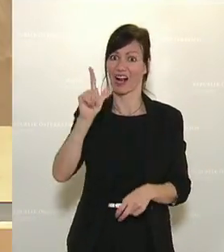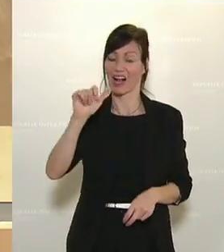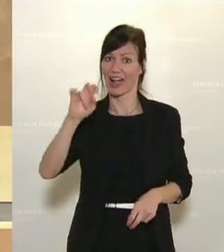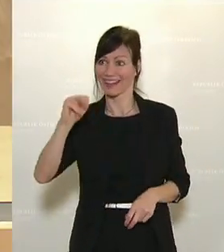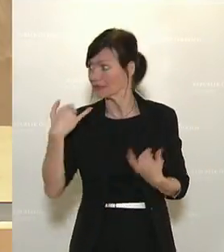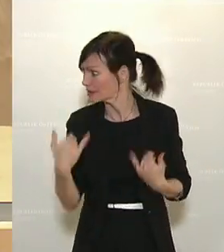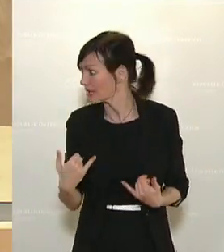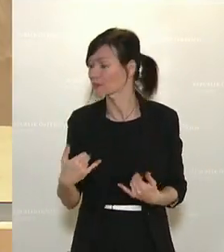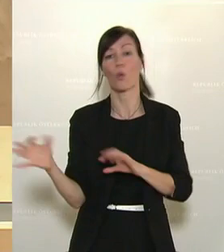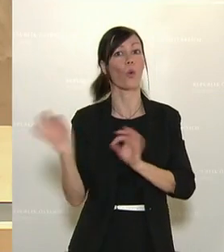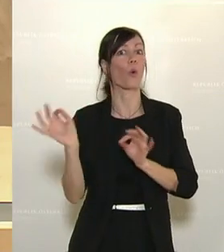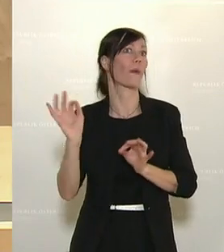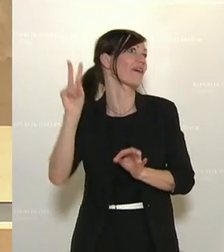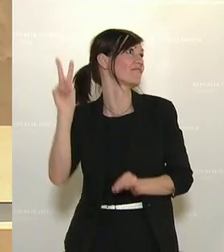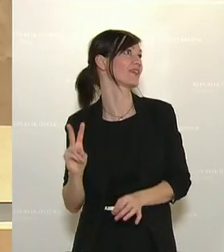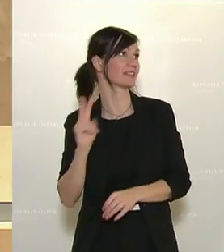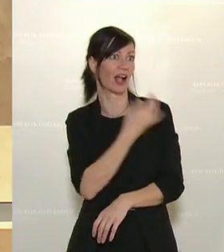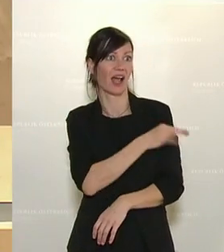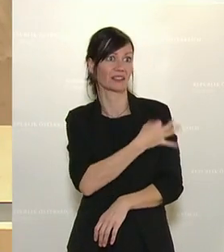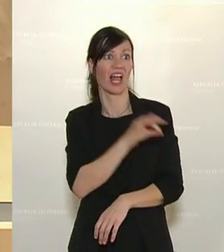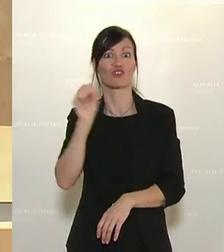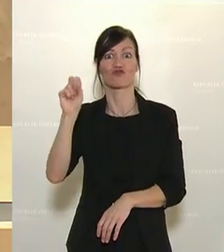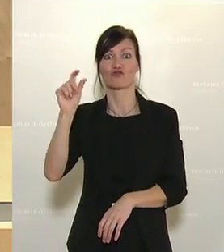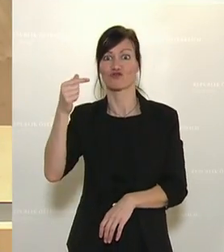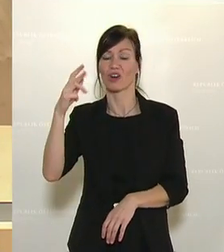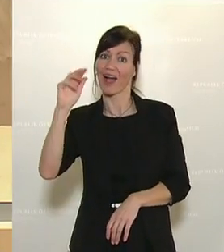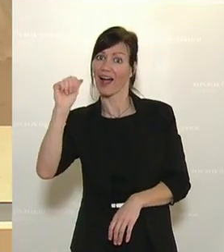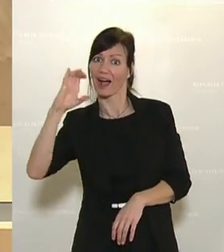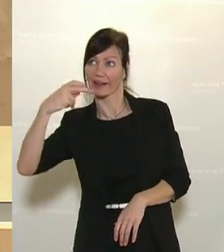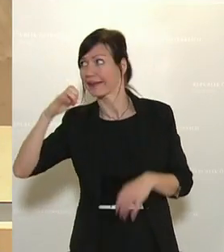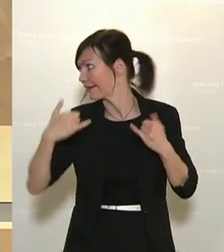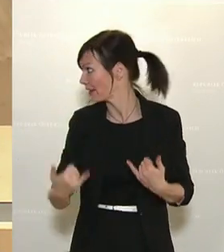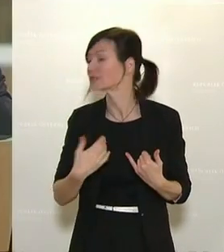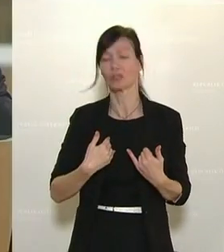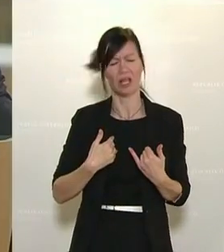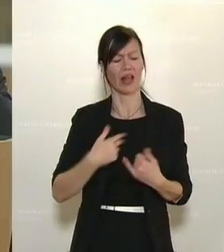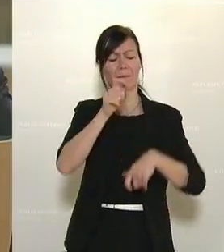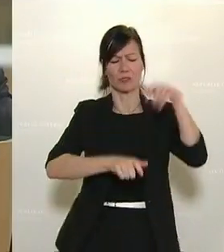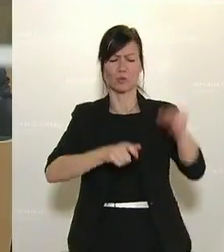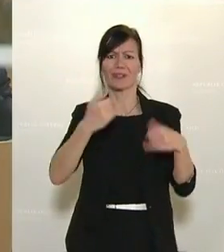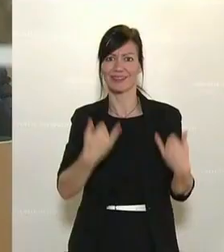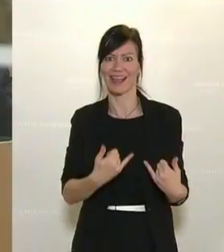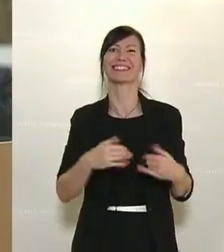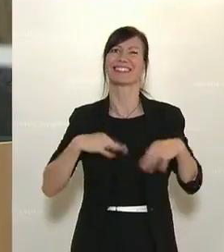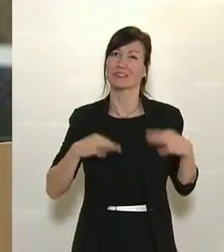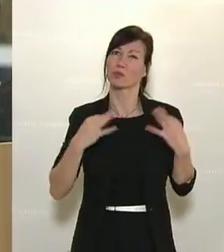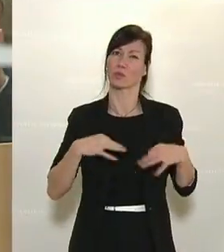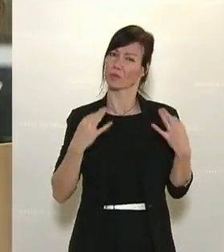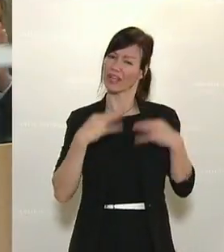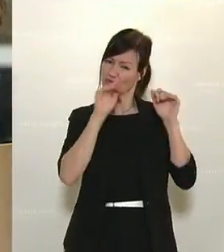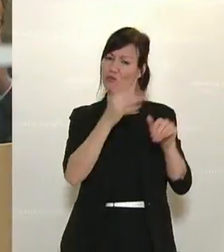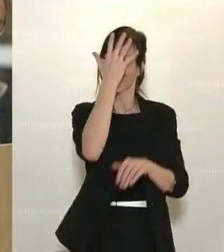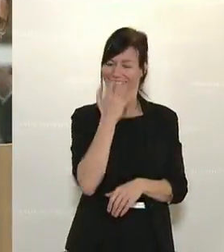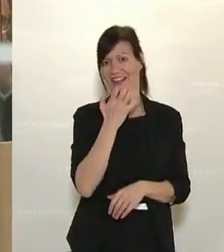oder Vizekanzler Strache, sondern Menschen, die diese Krankheit ernst nehmen, die Pandemie ernst nehmen und den Schutz der Gesundheit der